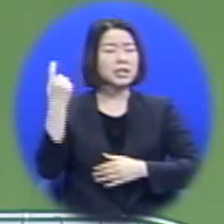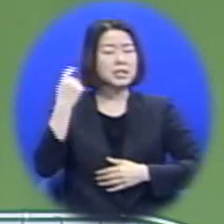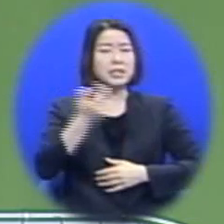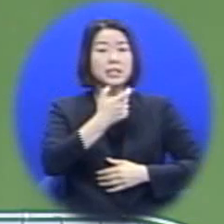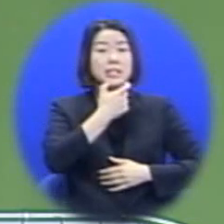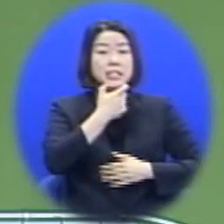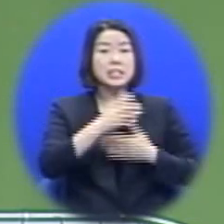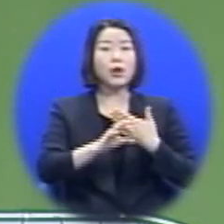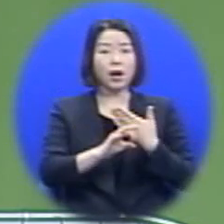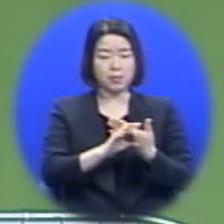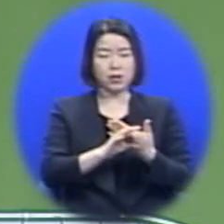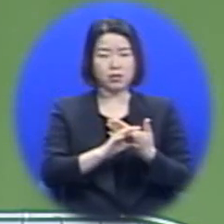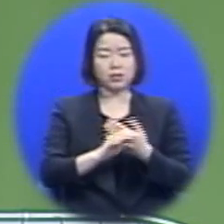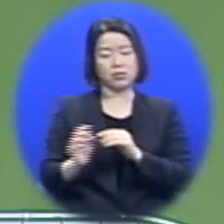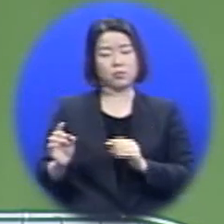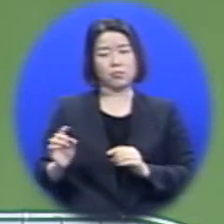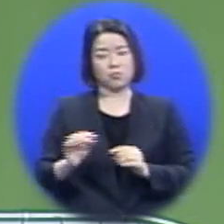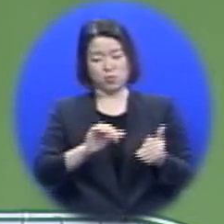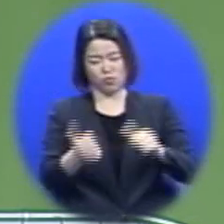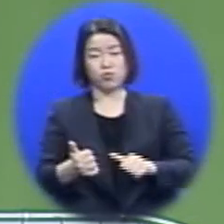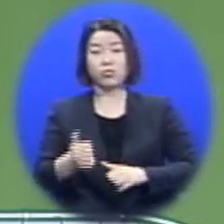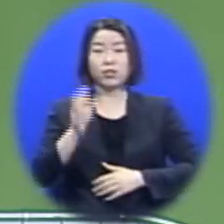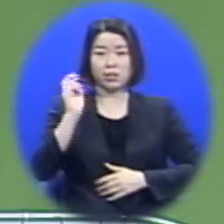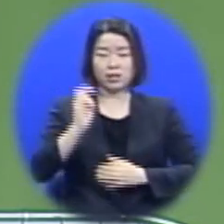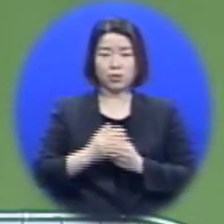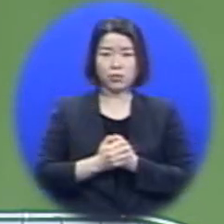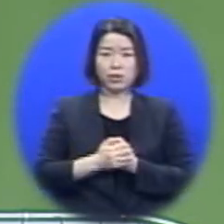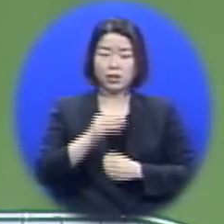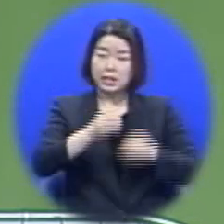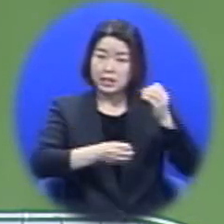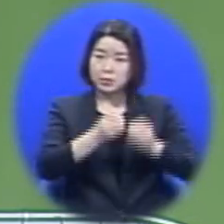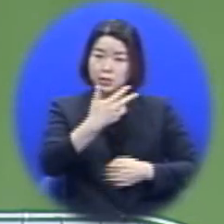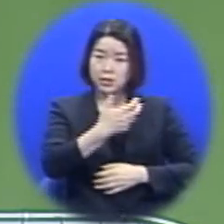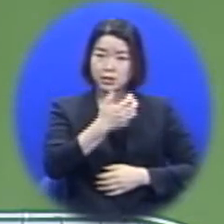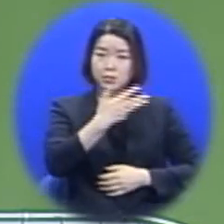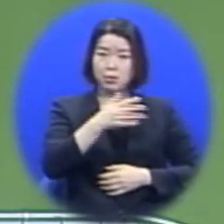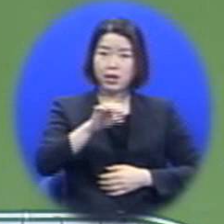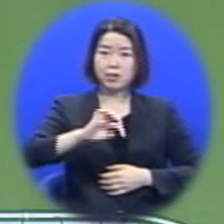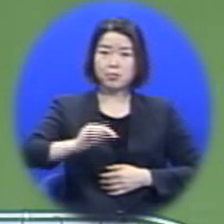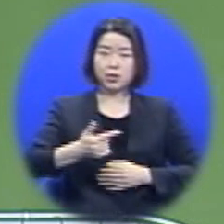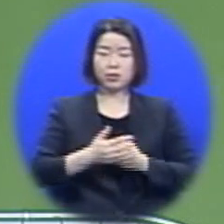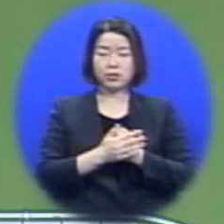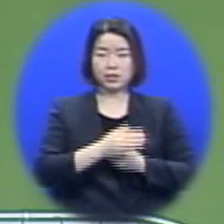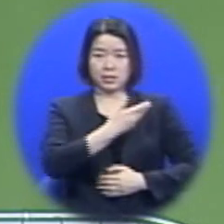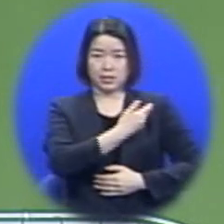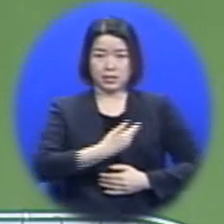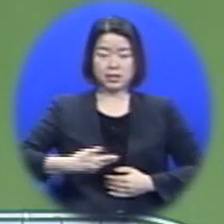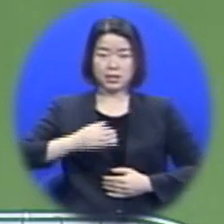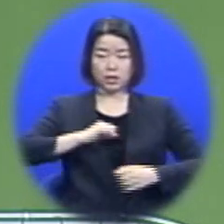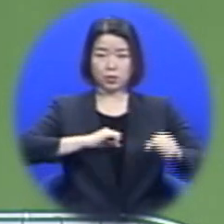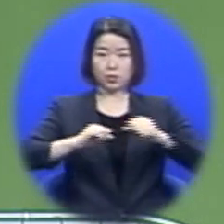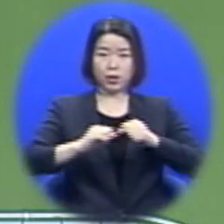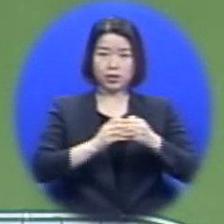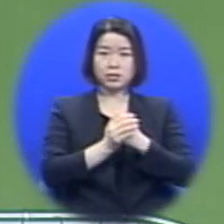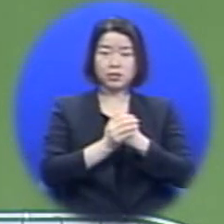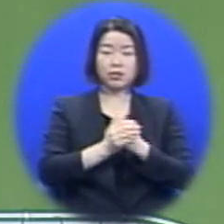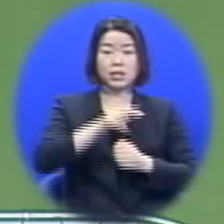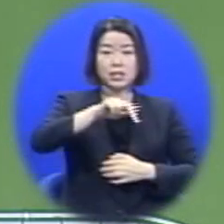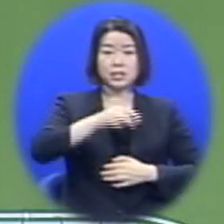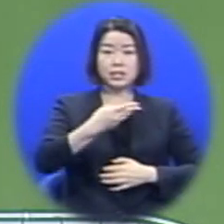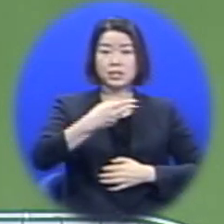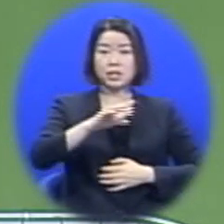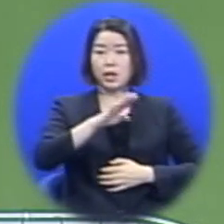싫어하면 죽는 겁니다. 이 시편 78편은 사도행전 7장에 나오는 스데반 집사의